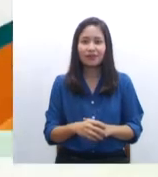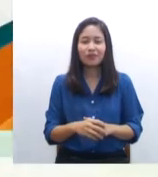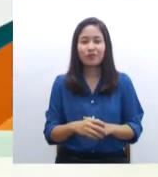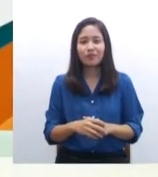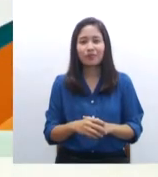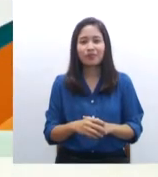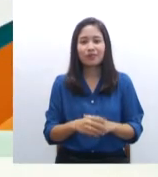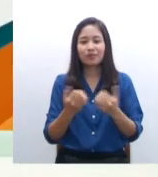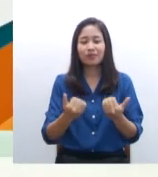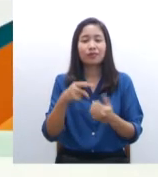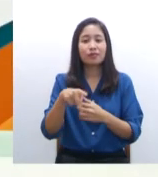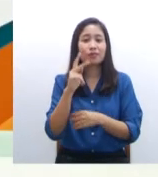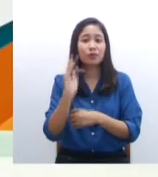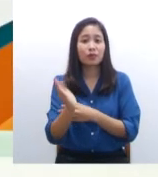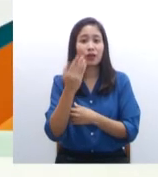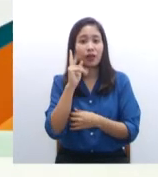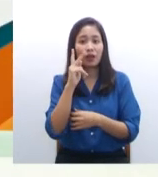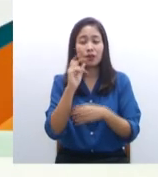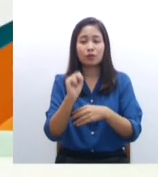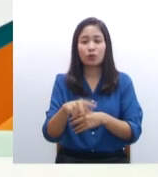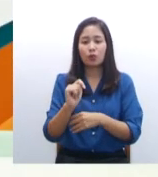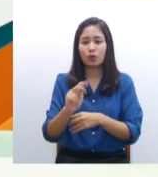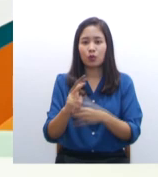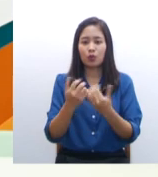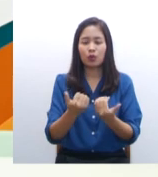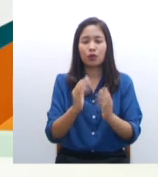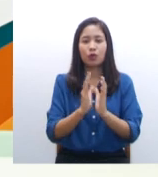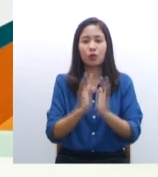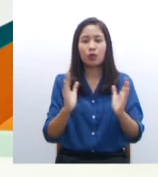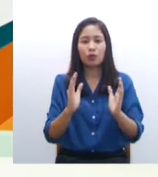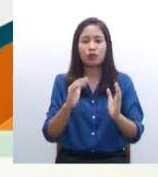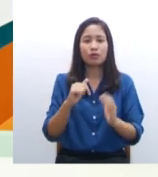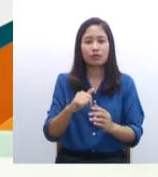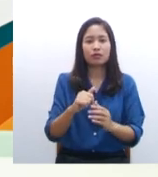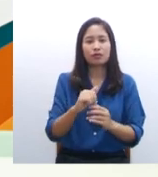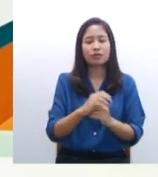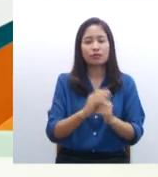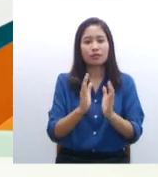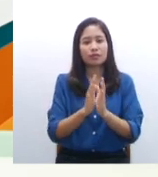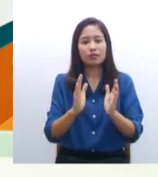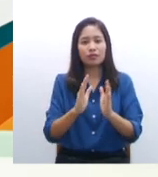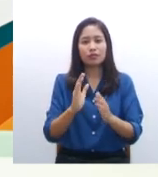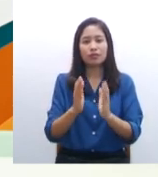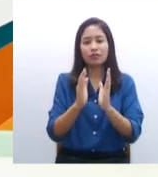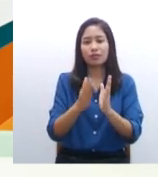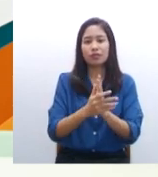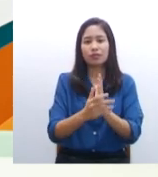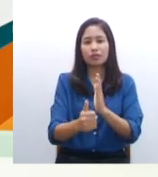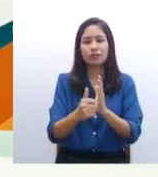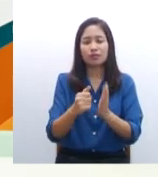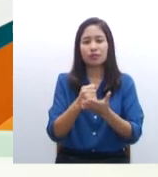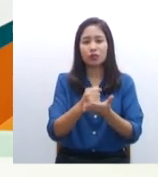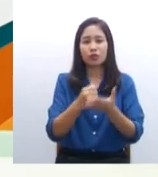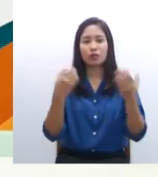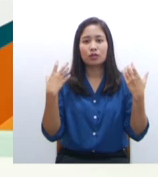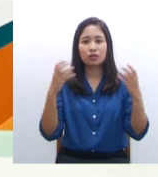ครับทางรายการพุทธเช้าข่าวสพท.ขอขอบคุณท่านพิสุทธิ์ยงทางเรือนะครับครูชำนาญการช่วยปฏิบัติราช